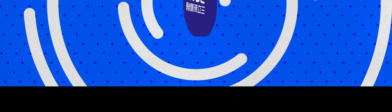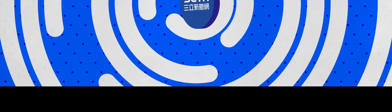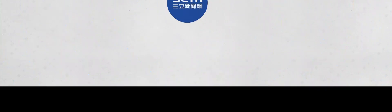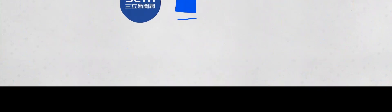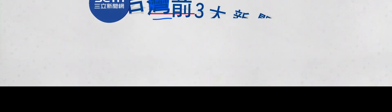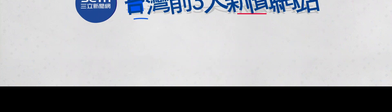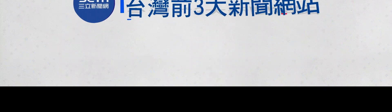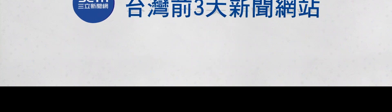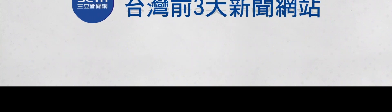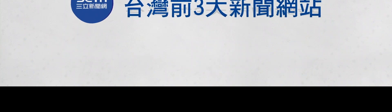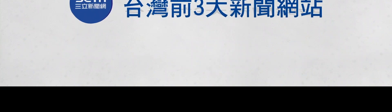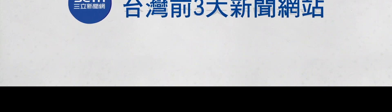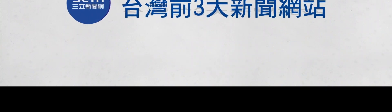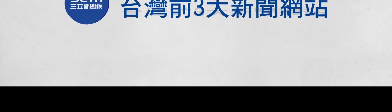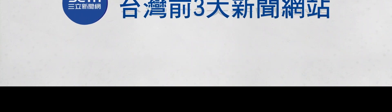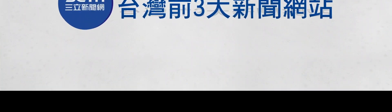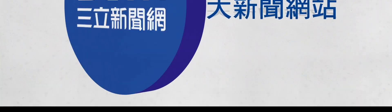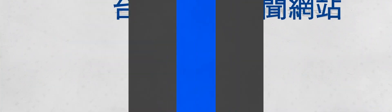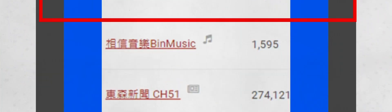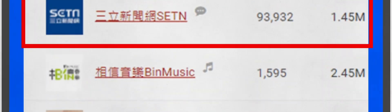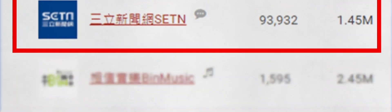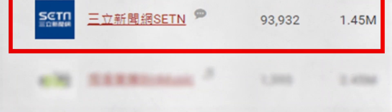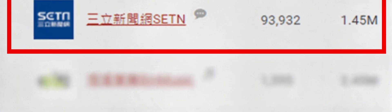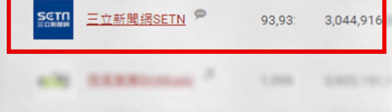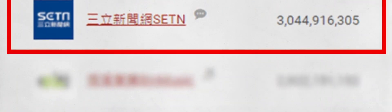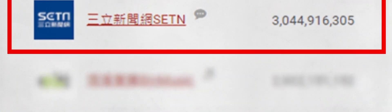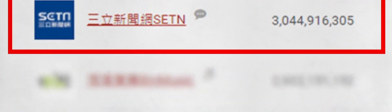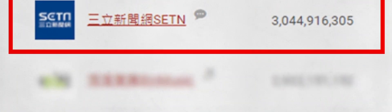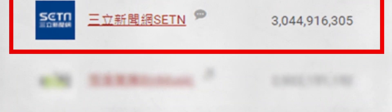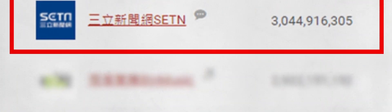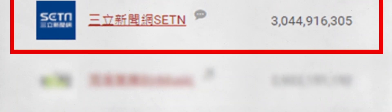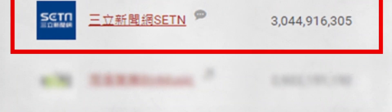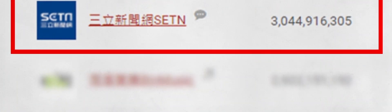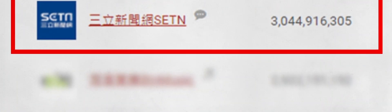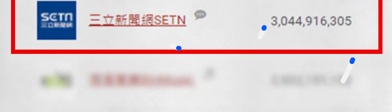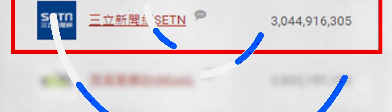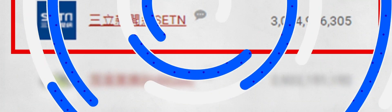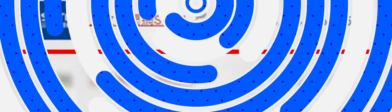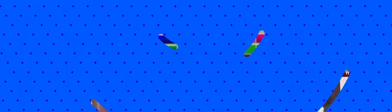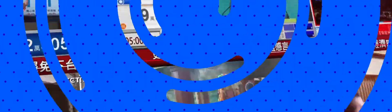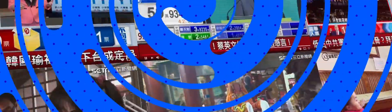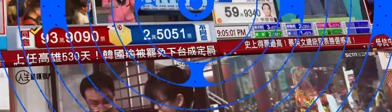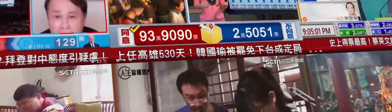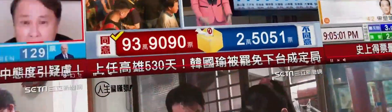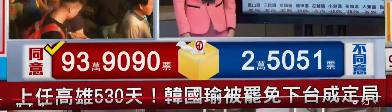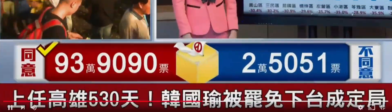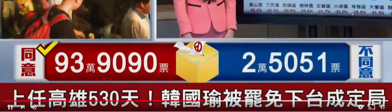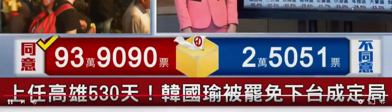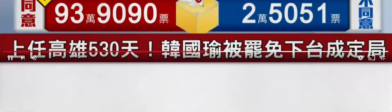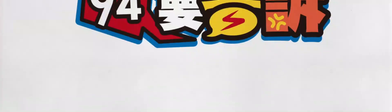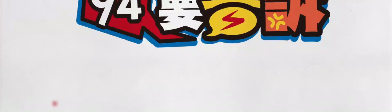三立新闻网，台湾前三大新闻网站，影片累积观看数超过30亿。